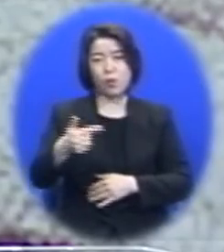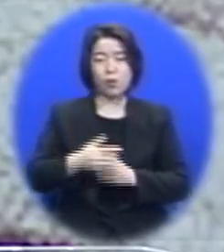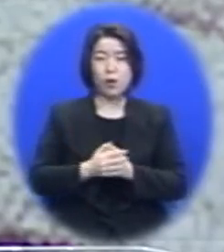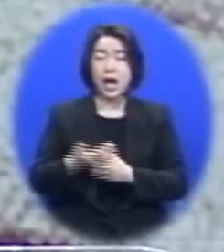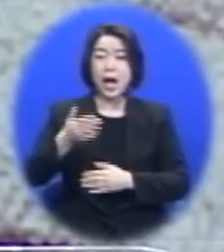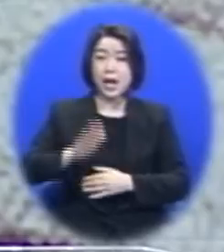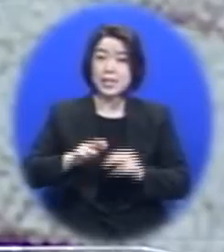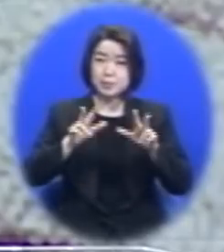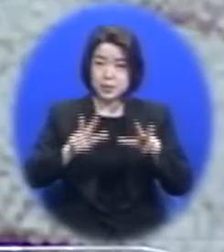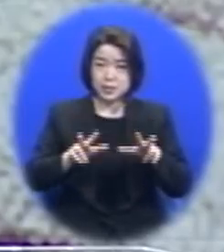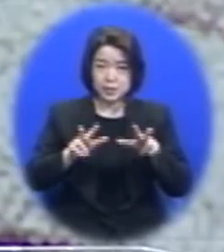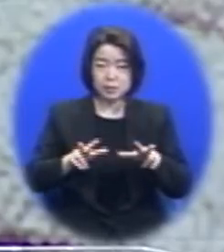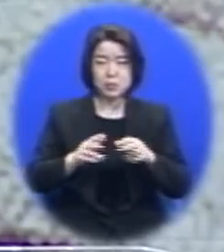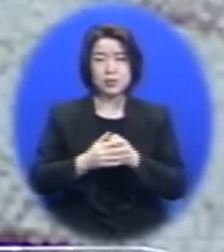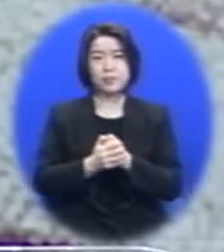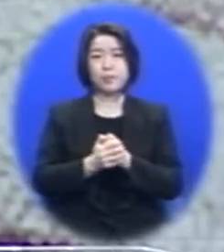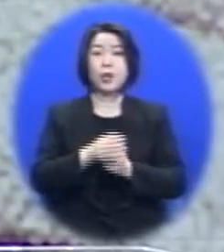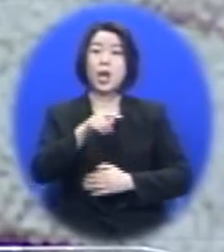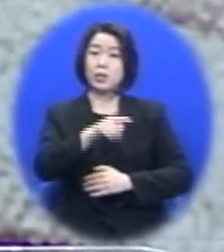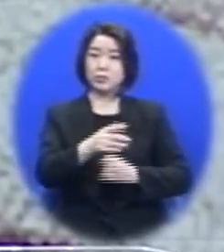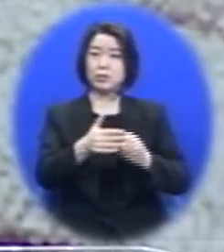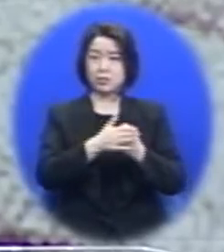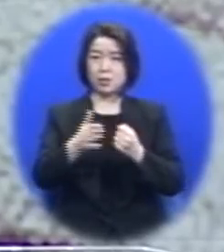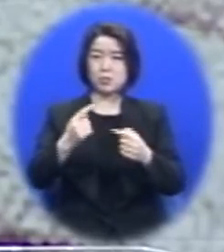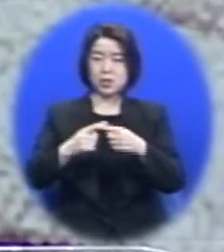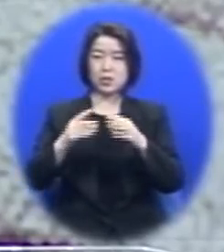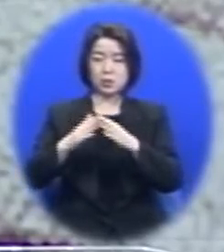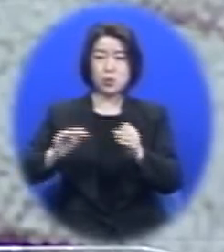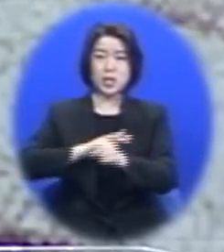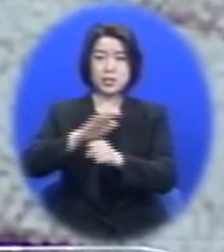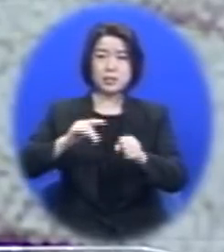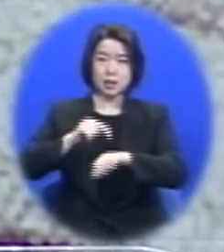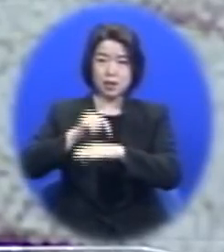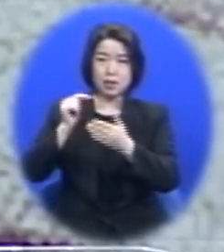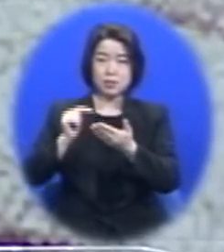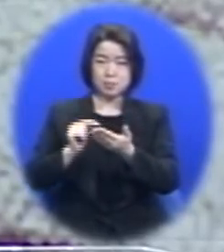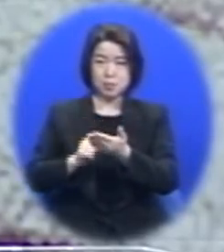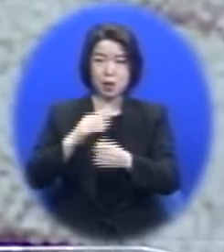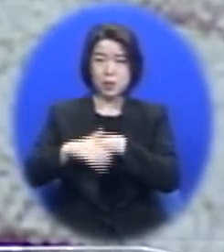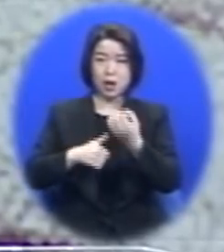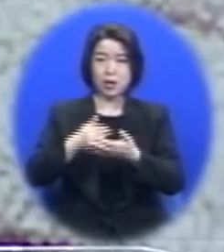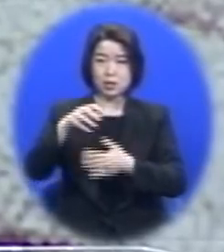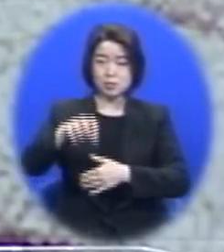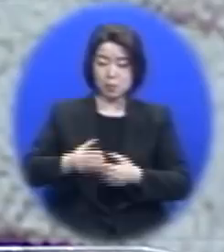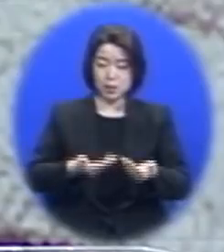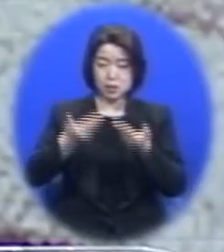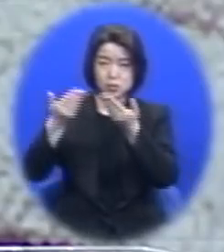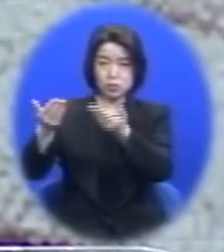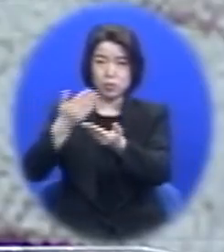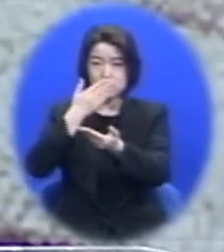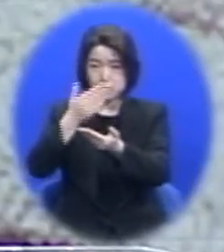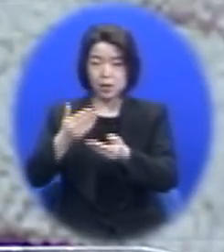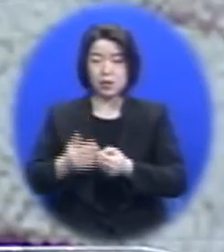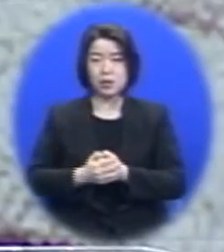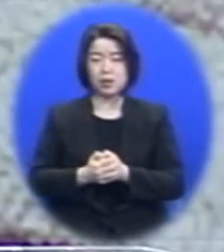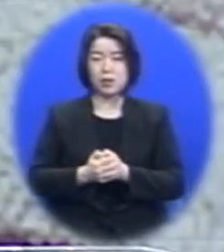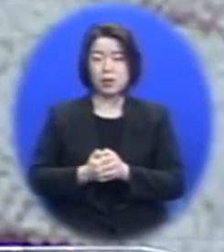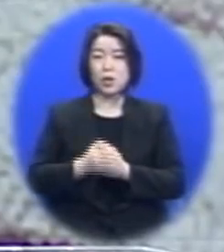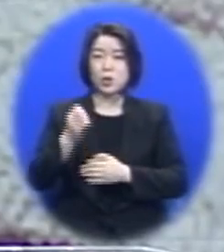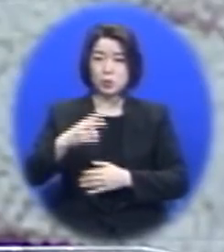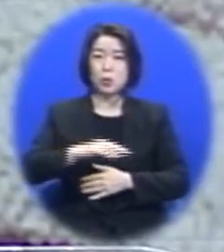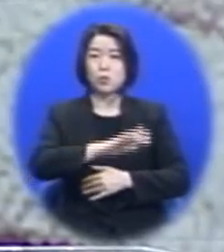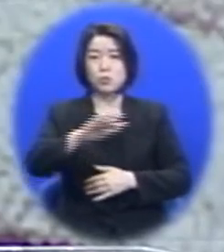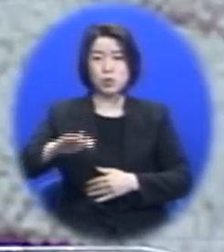근데 지금은 그것 때문에 교회를 사랑하는 마음을 하나님 앞에 드릴 수 있는 거니까 그리고 우리가